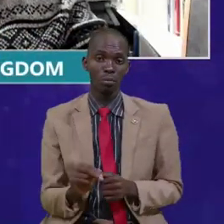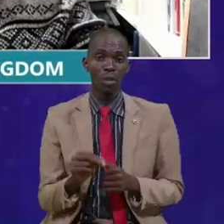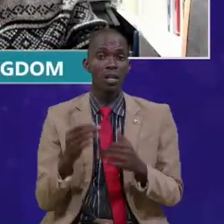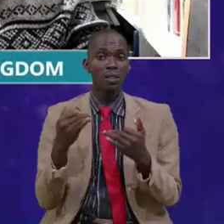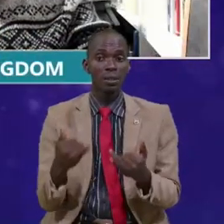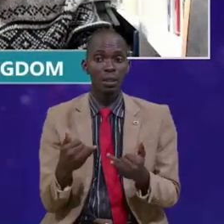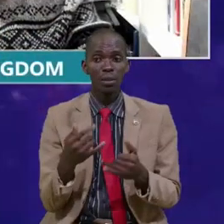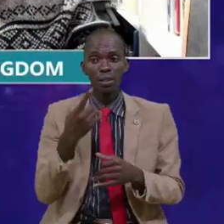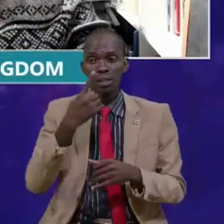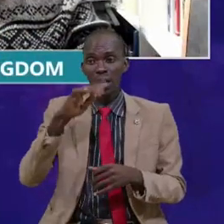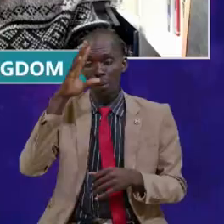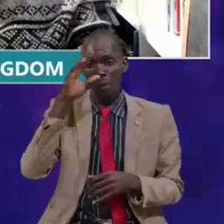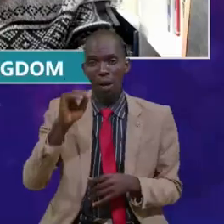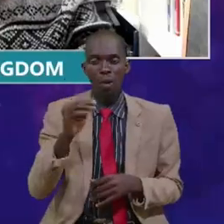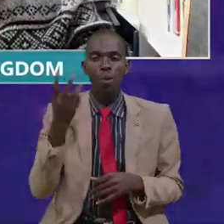L'homme